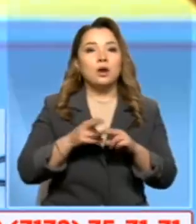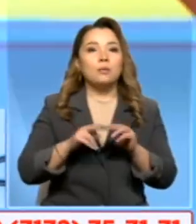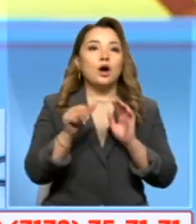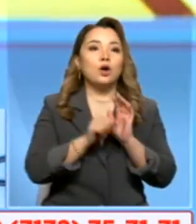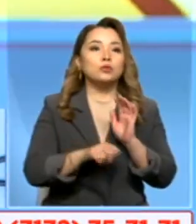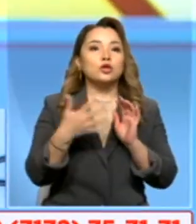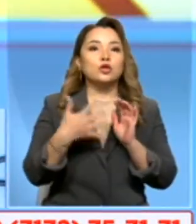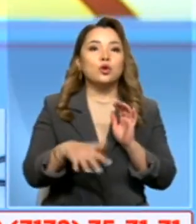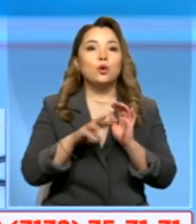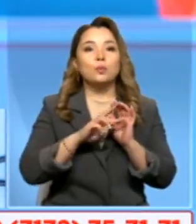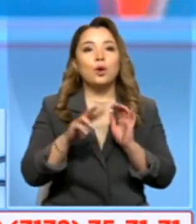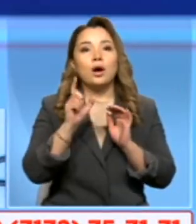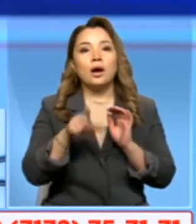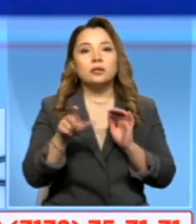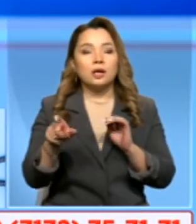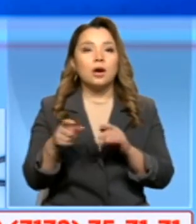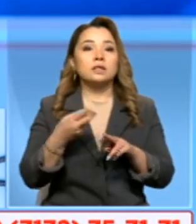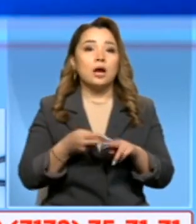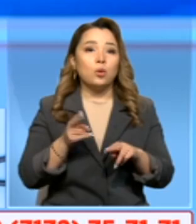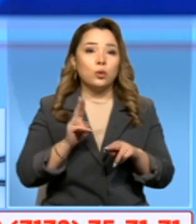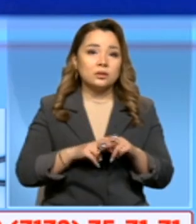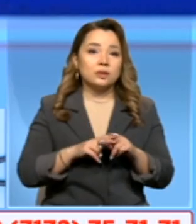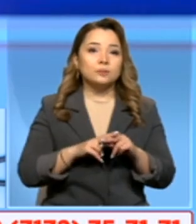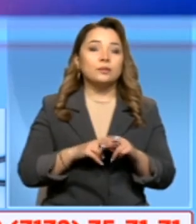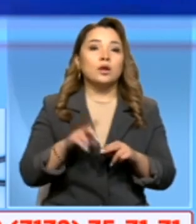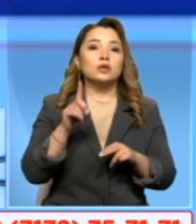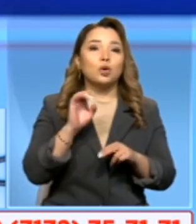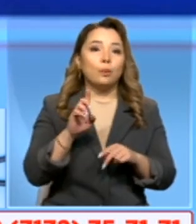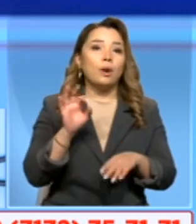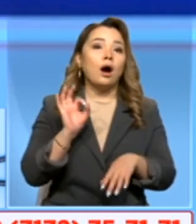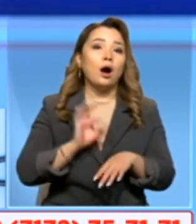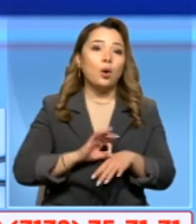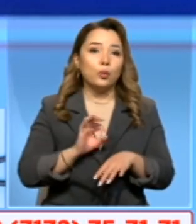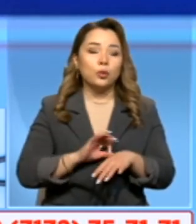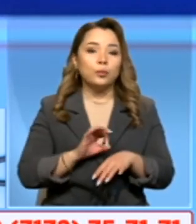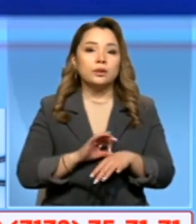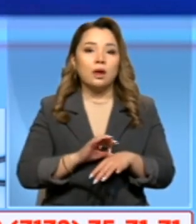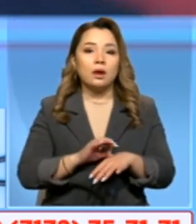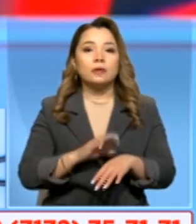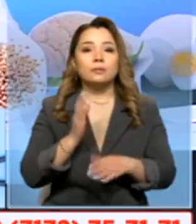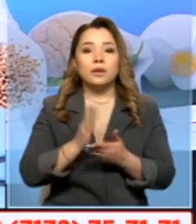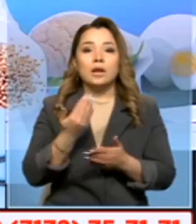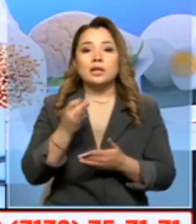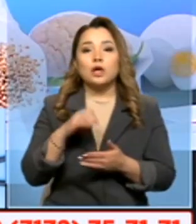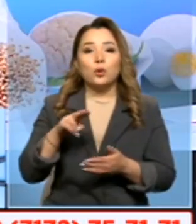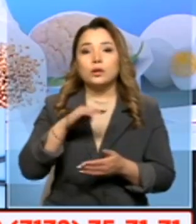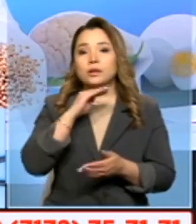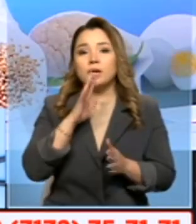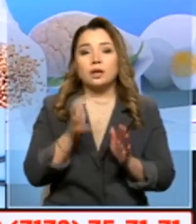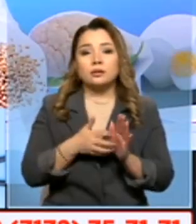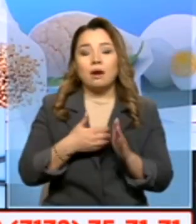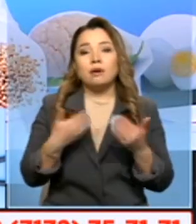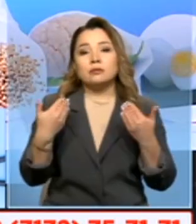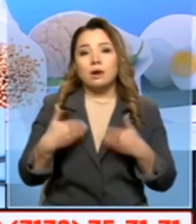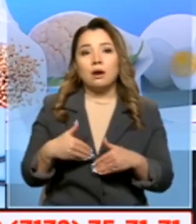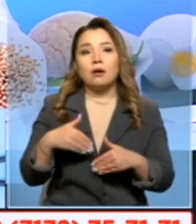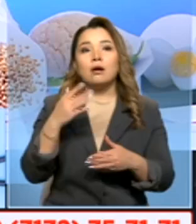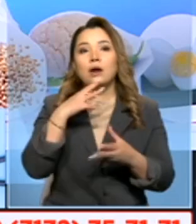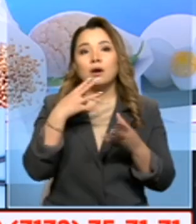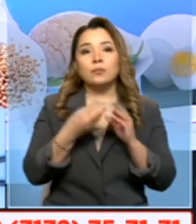650 миллион адам дәл осы зоб ауруымен ауырады екен. Йод жетіспеушілігі ағзаға